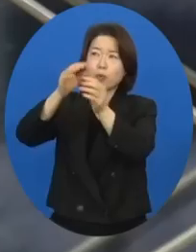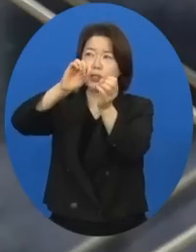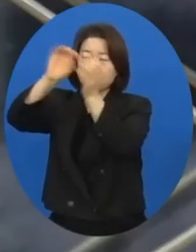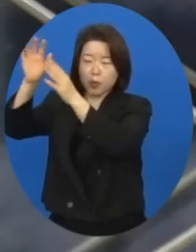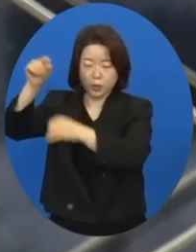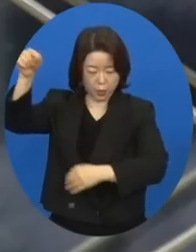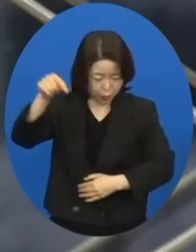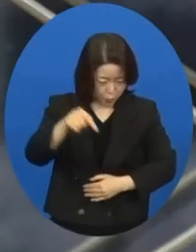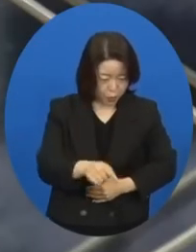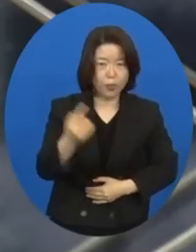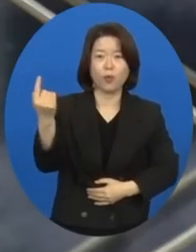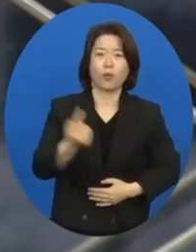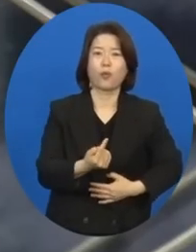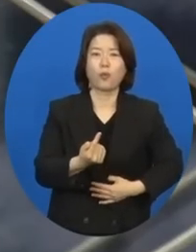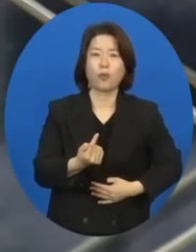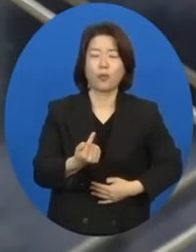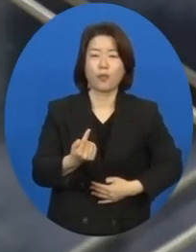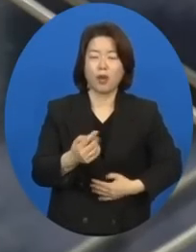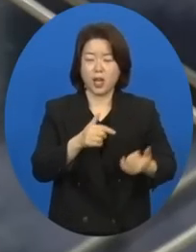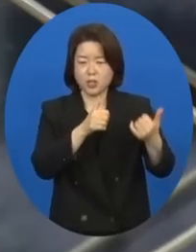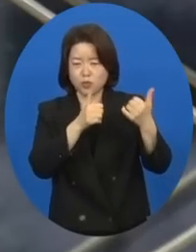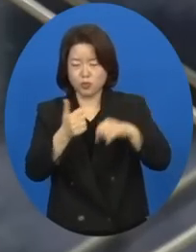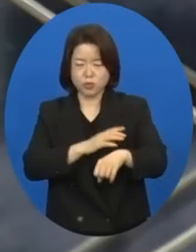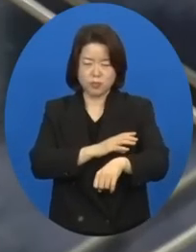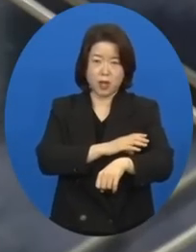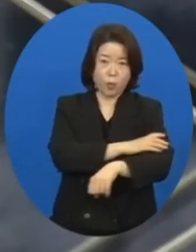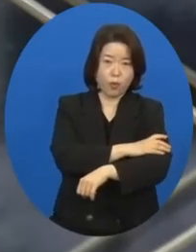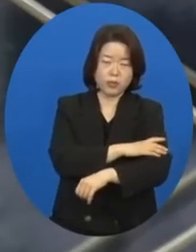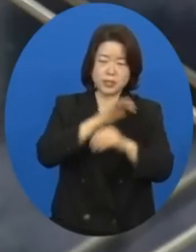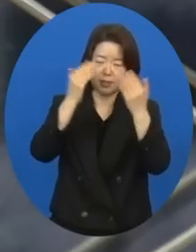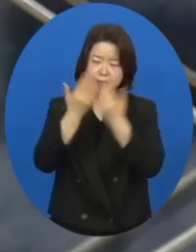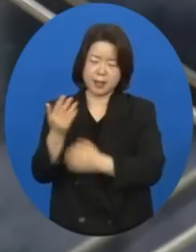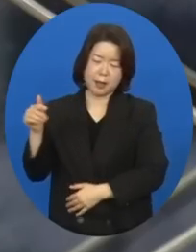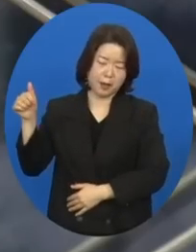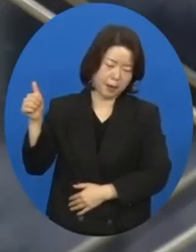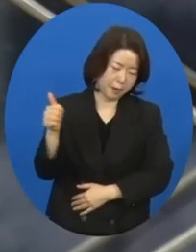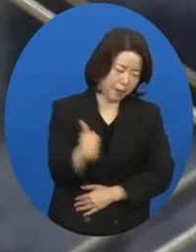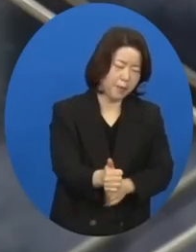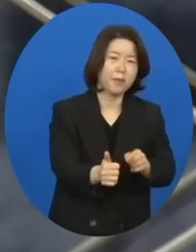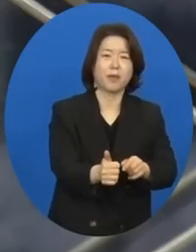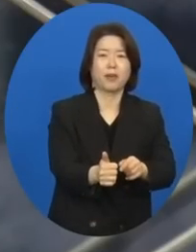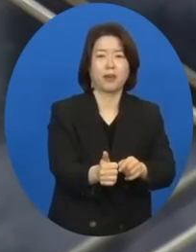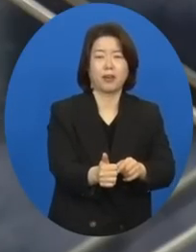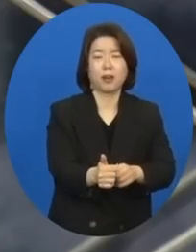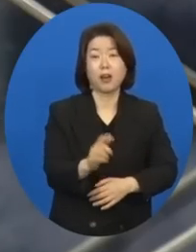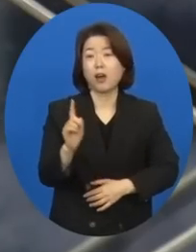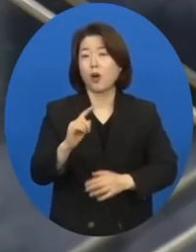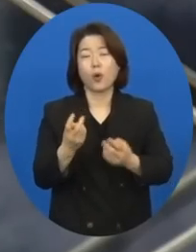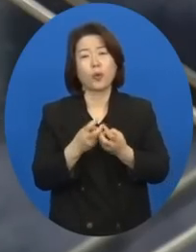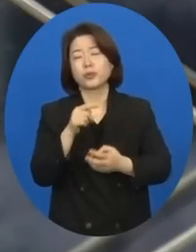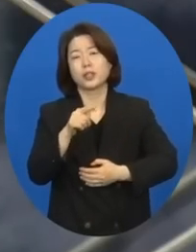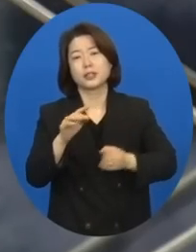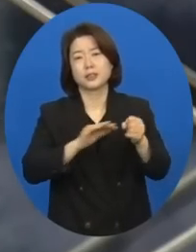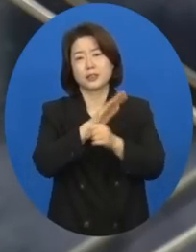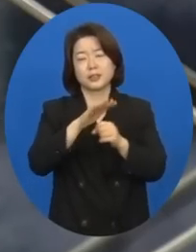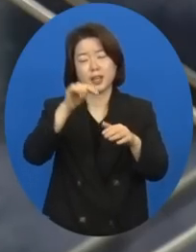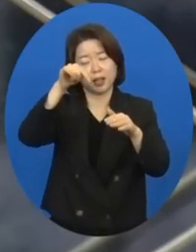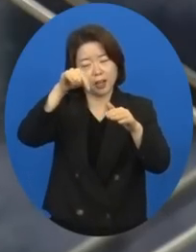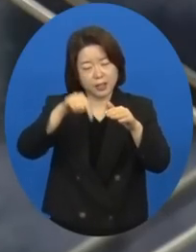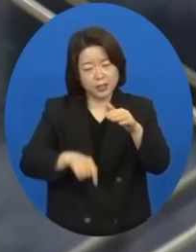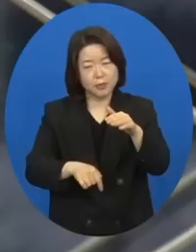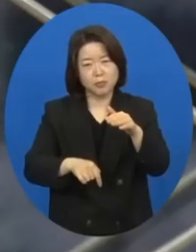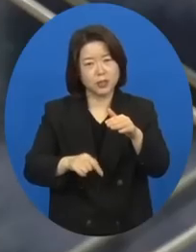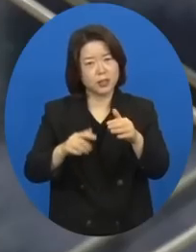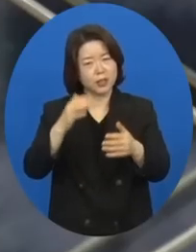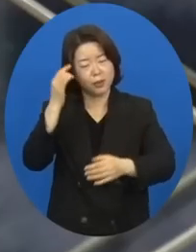내려오셔서 그분이 친히 죽음의 권세까지 내려가셨죠. 여러분, 우리가 어떻게 그 사랑의 깊이를 헤아릴 수가